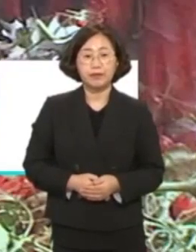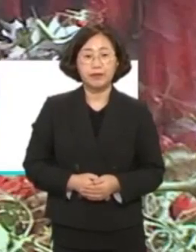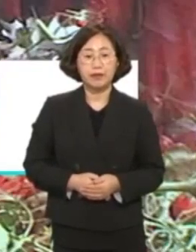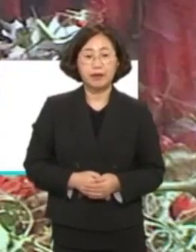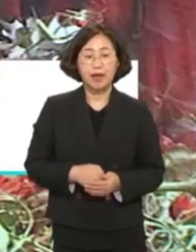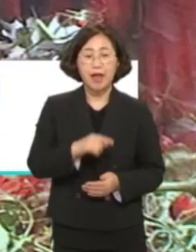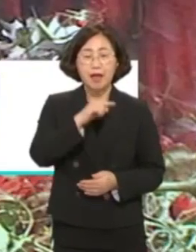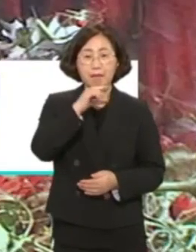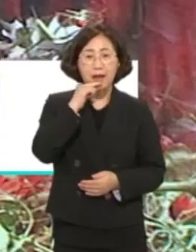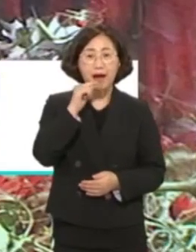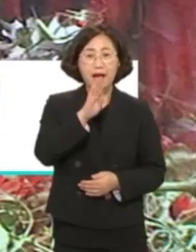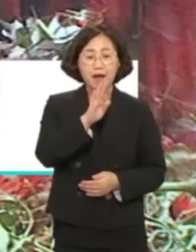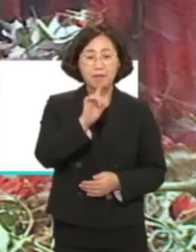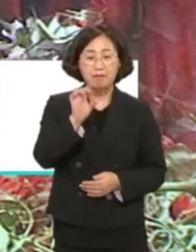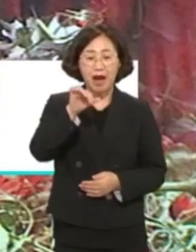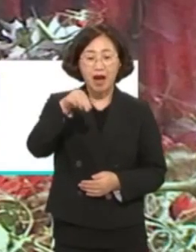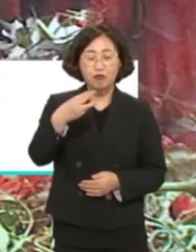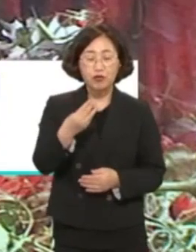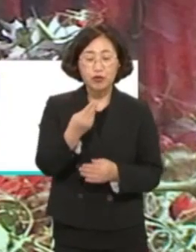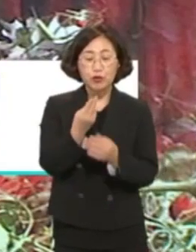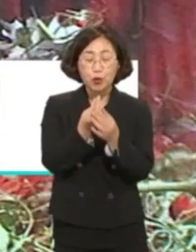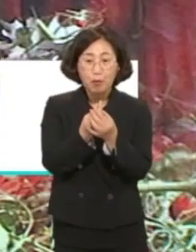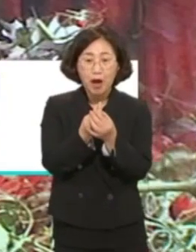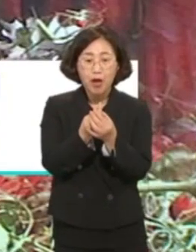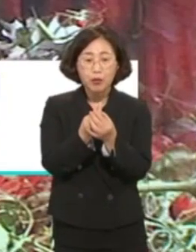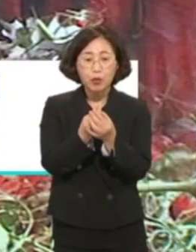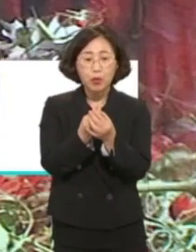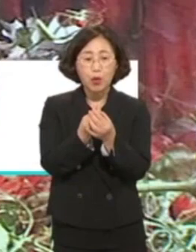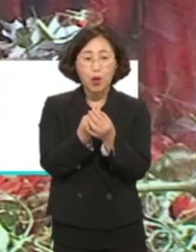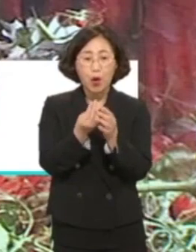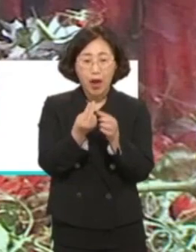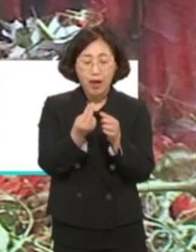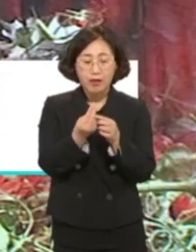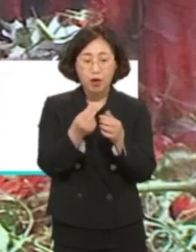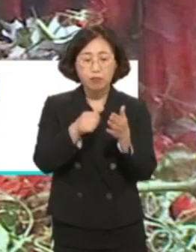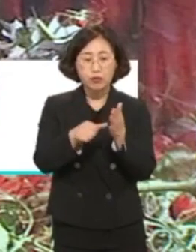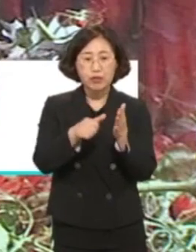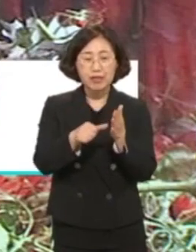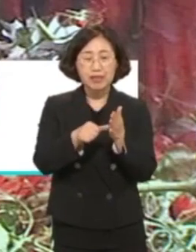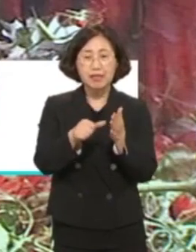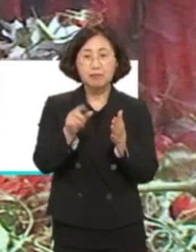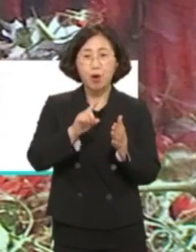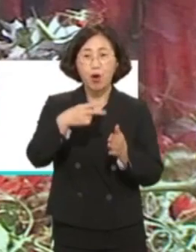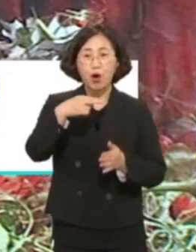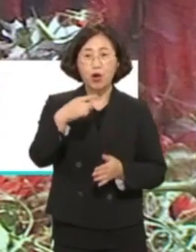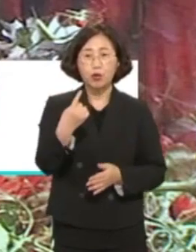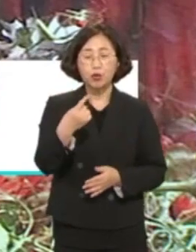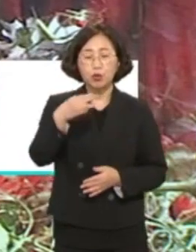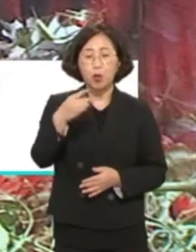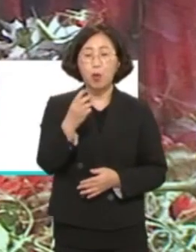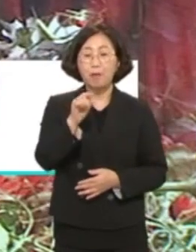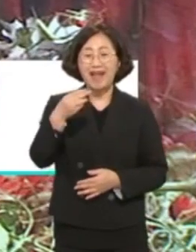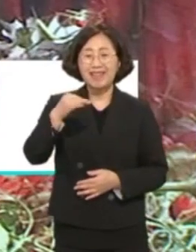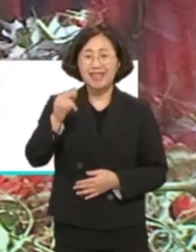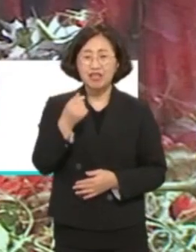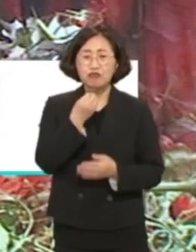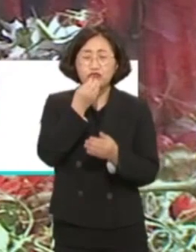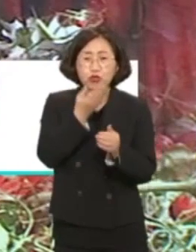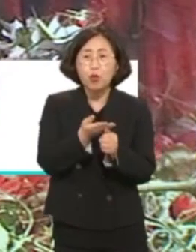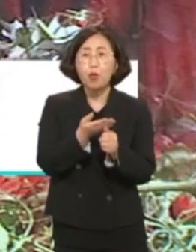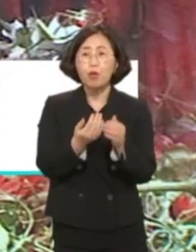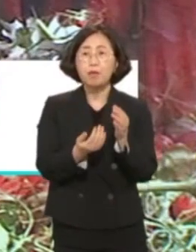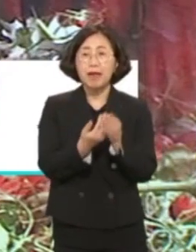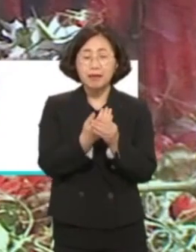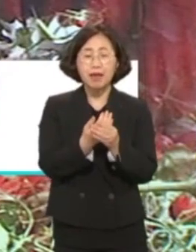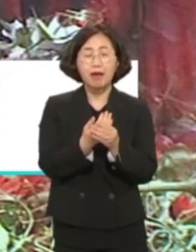최근 방울토마토 특정 품종에서 구토를 유발하는 토마틴 성분이 검출됐다는 발표가 나오면서 농가의